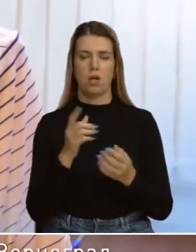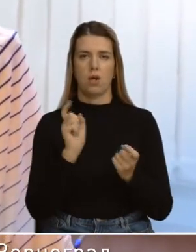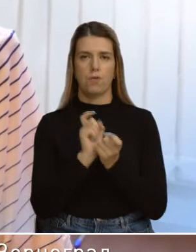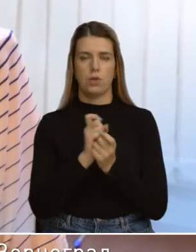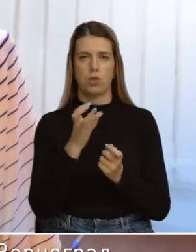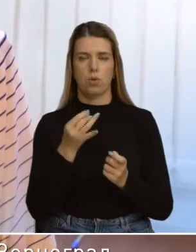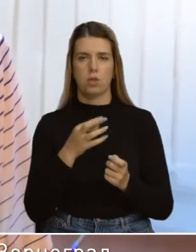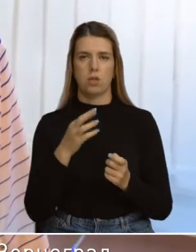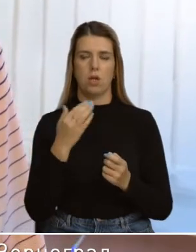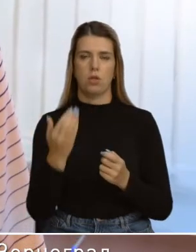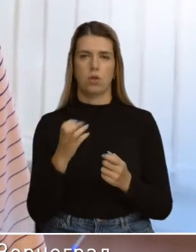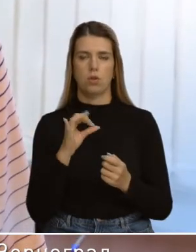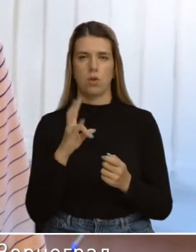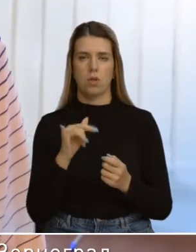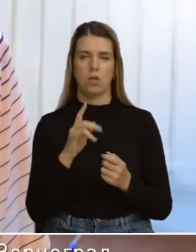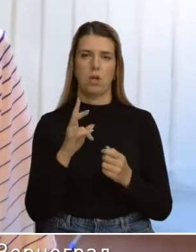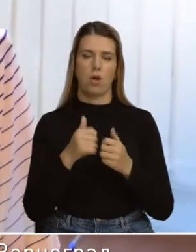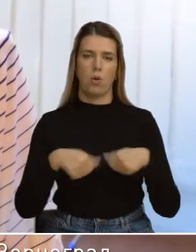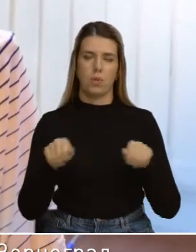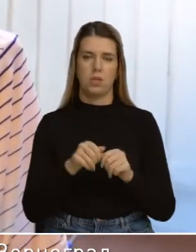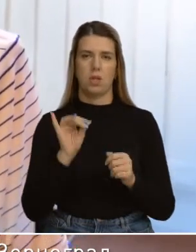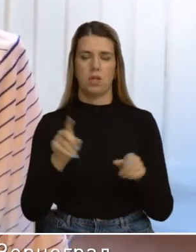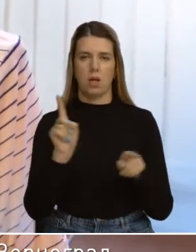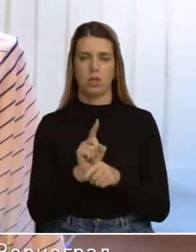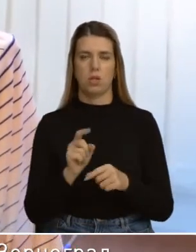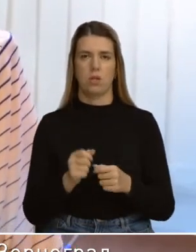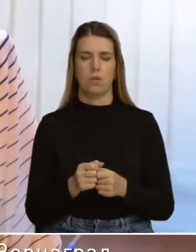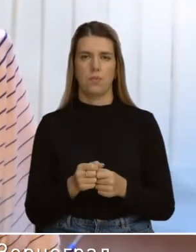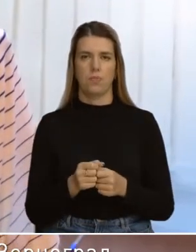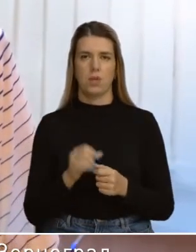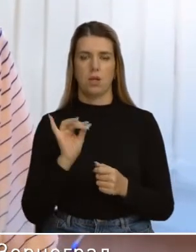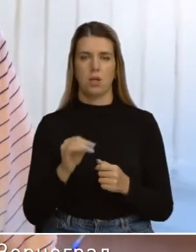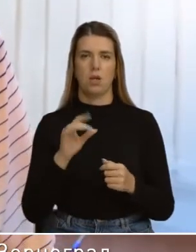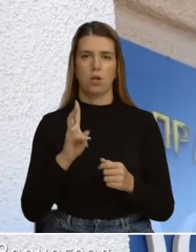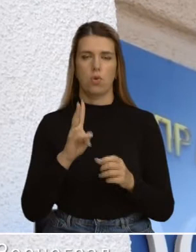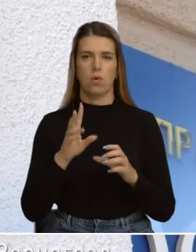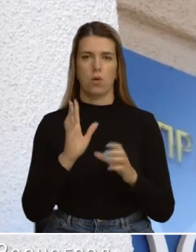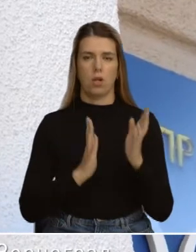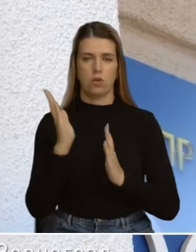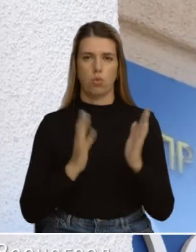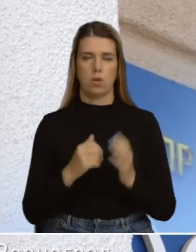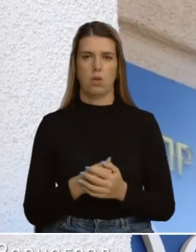конфликтные ситуации со стороны членов комиссии, но и точно так же избирающихся граждан.